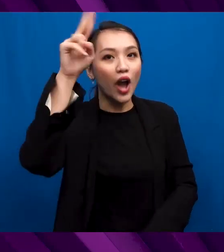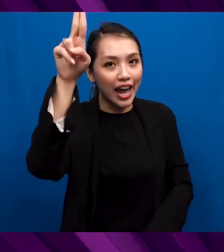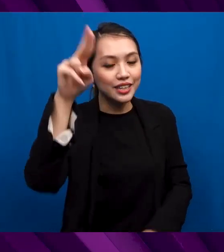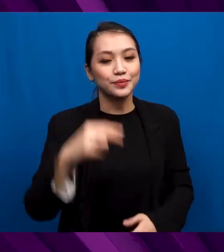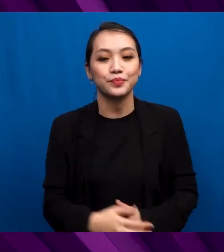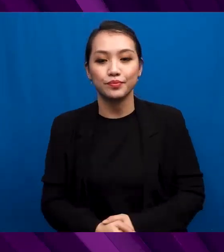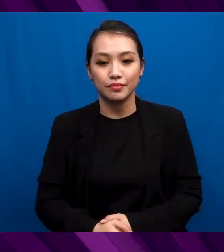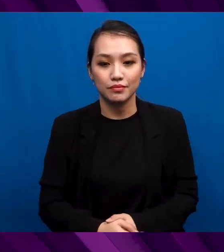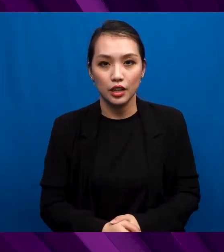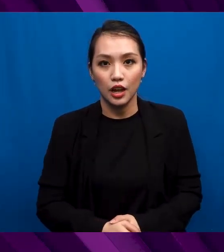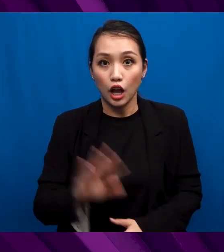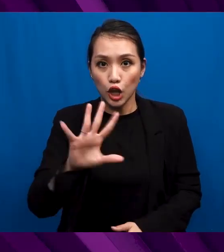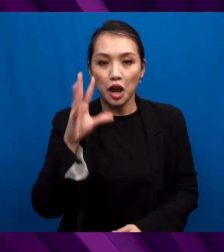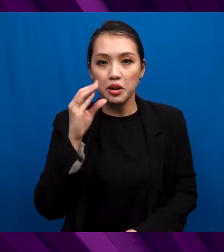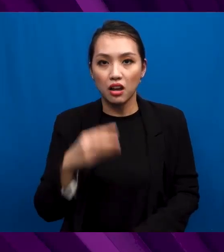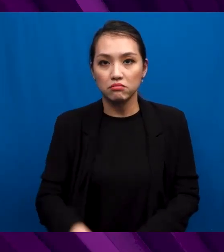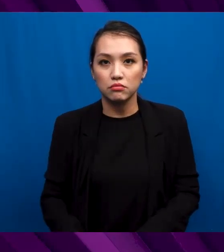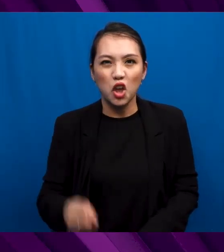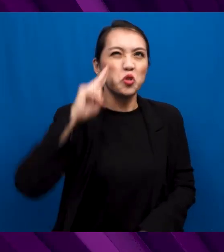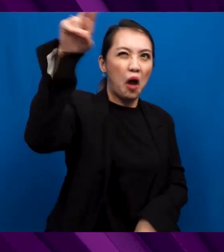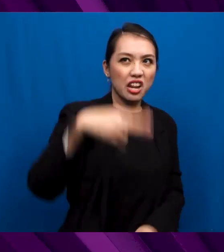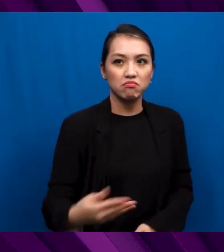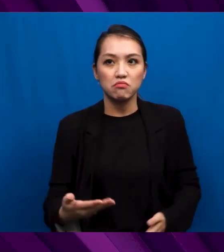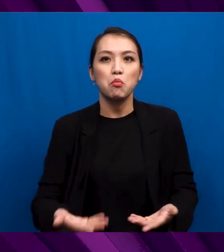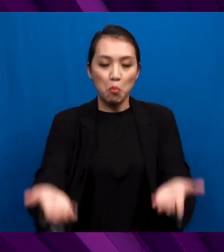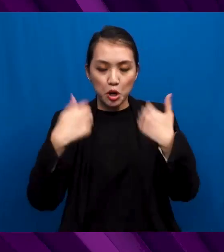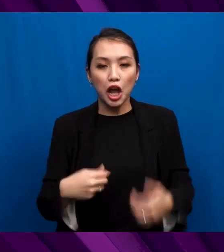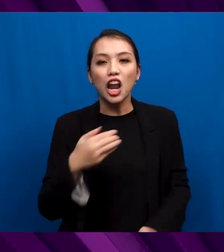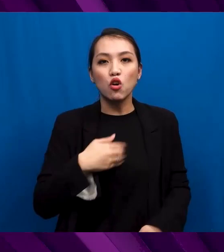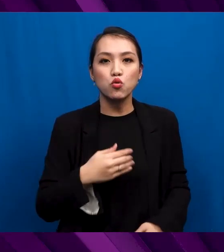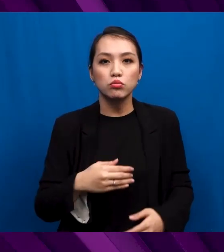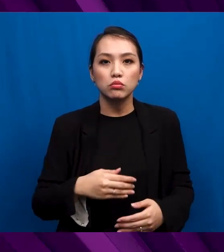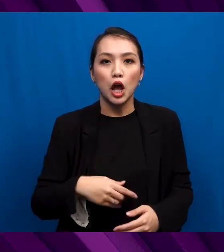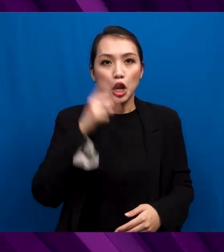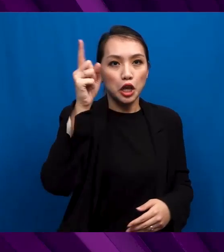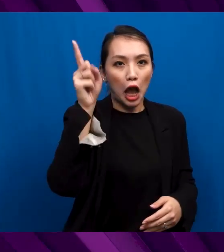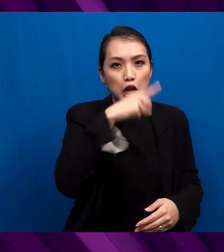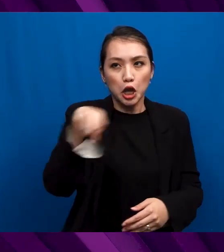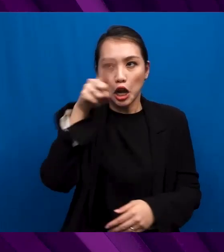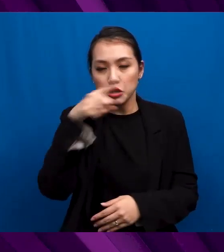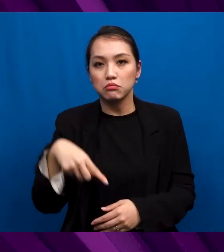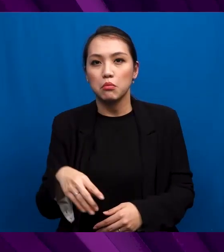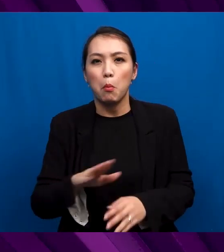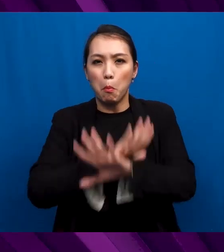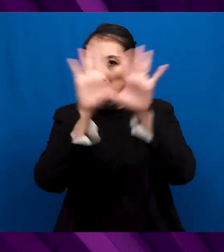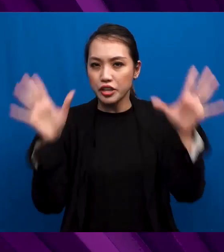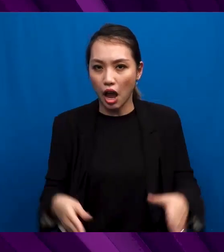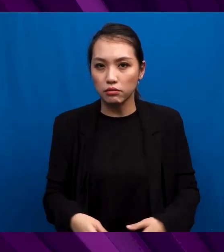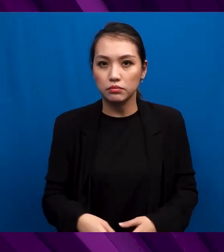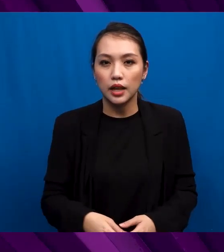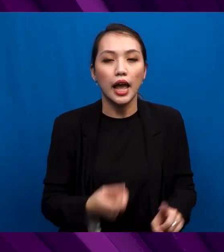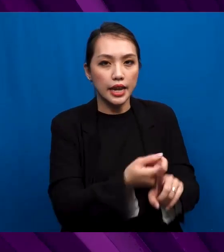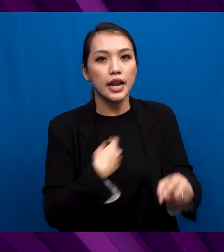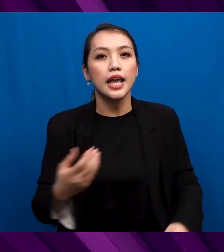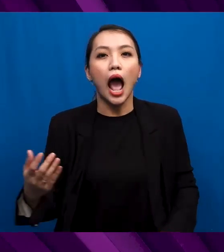Tuhan, kembalikan berkali-kali ganda. Entah itu uang, waktu, talenta apapun juga, jangan begitu. Tuhan sih nggak hutang sama